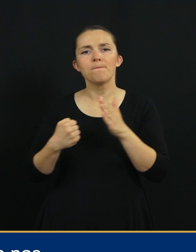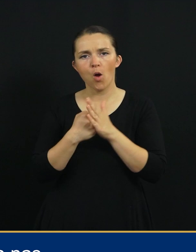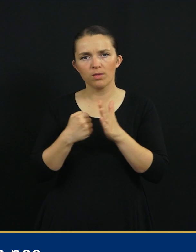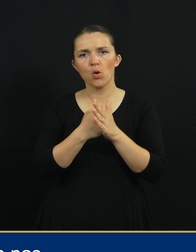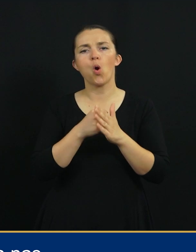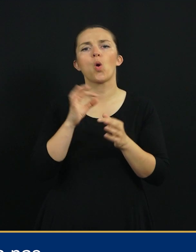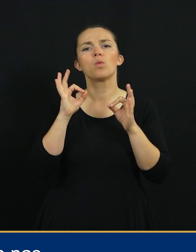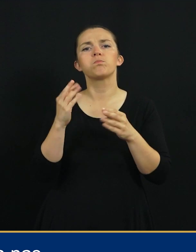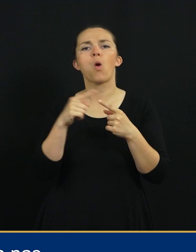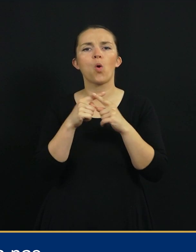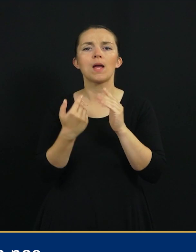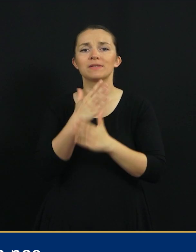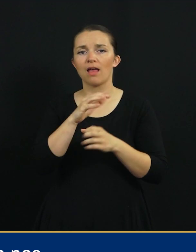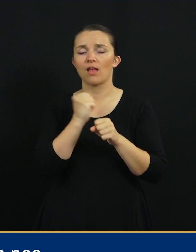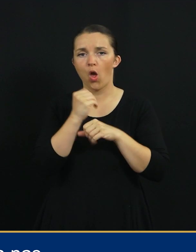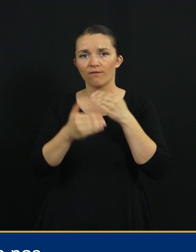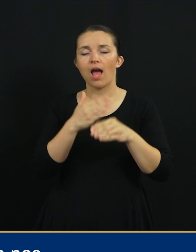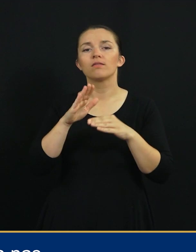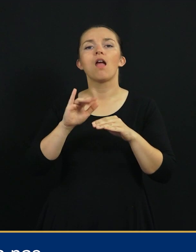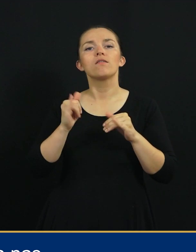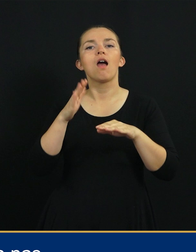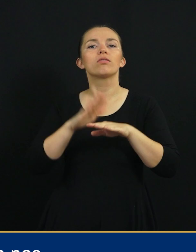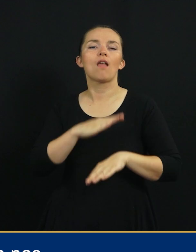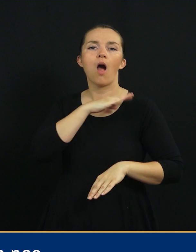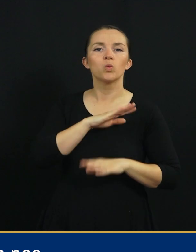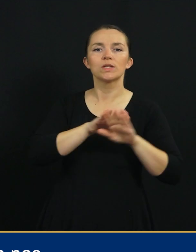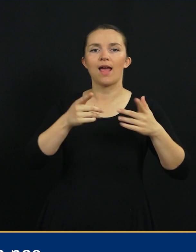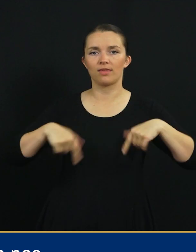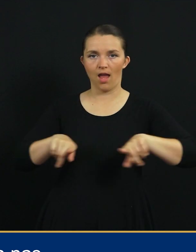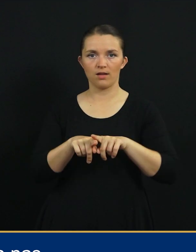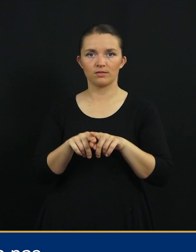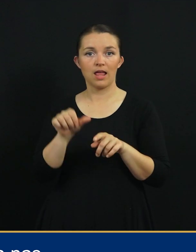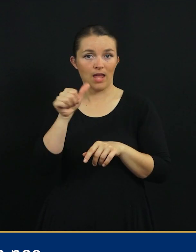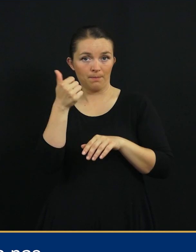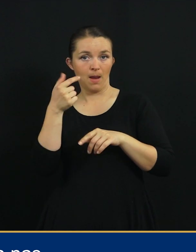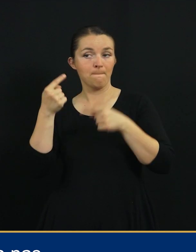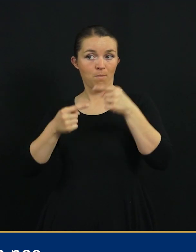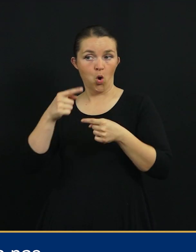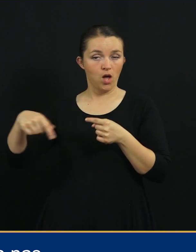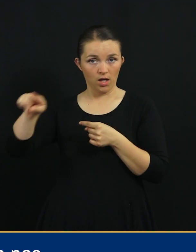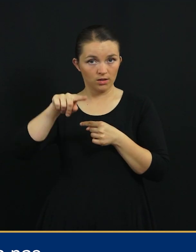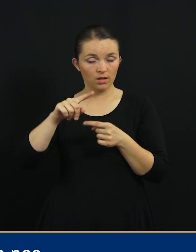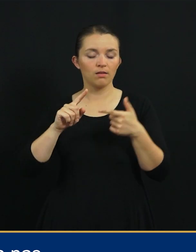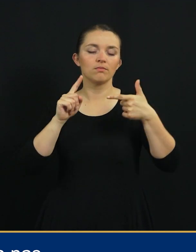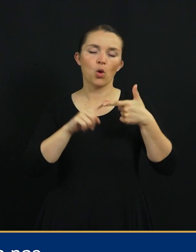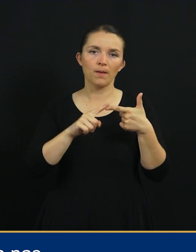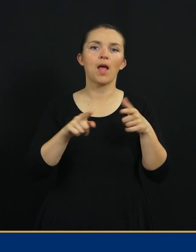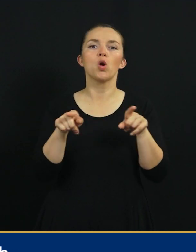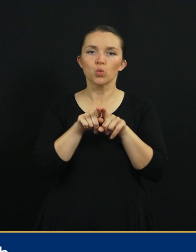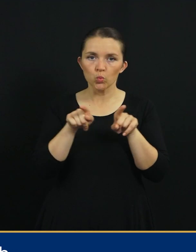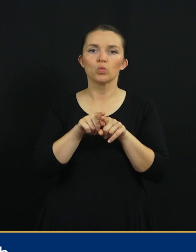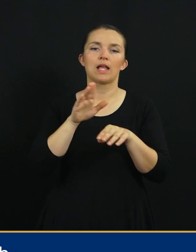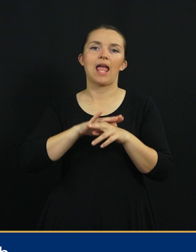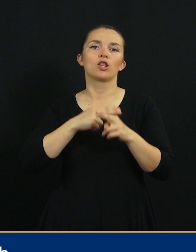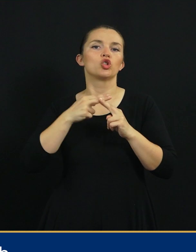za njeno delovanje pa je na vseh nas. Najprej na politikih in na to tudi